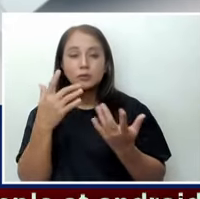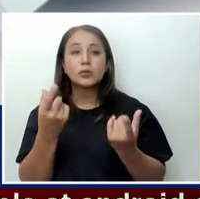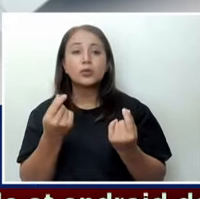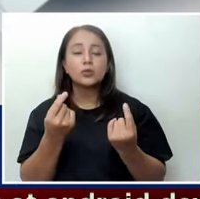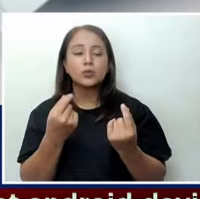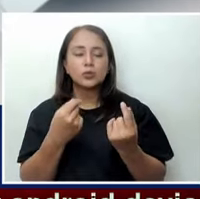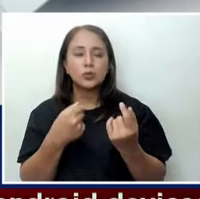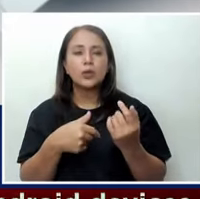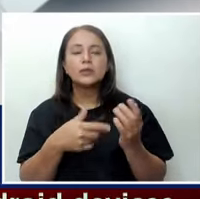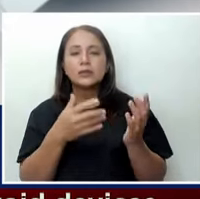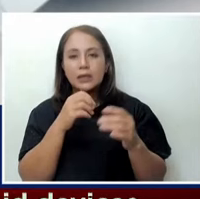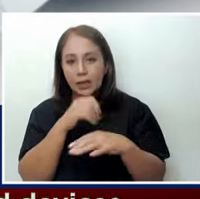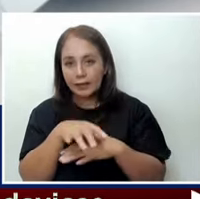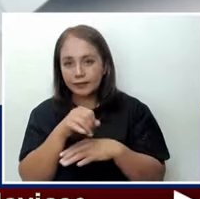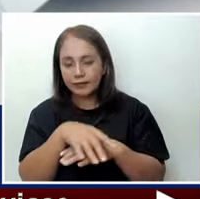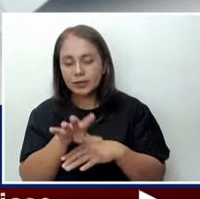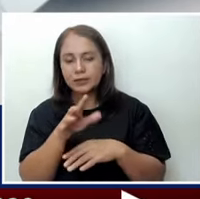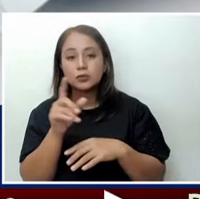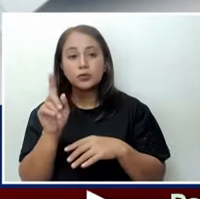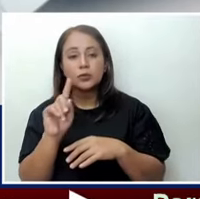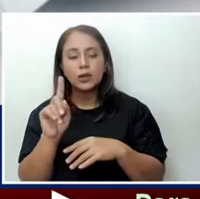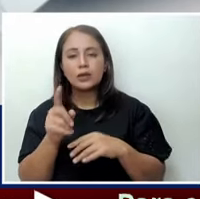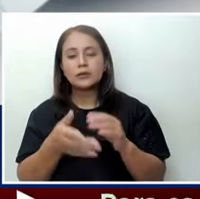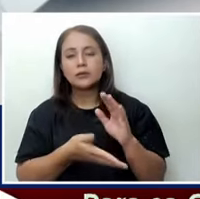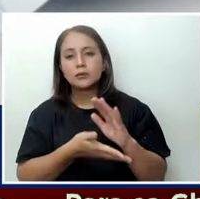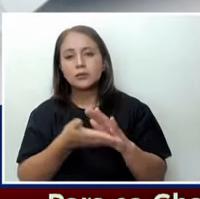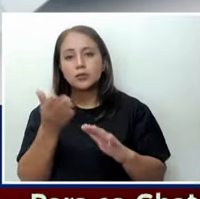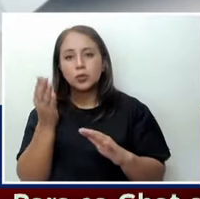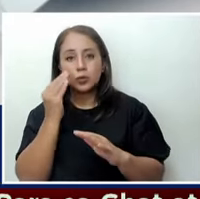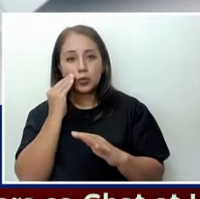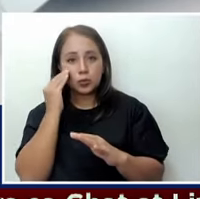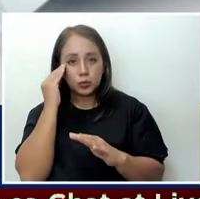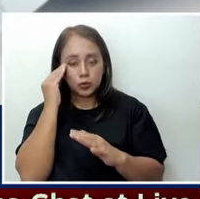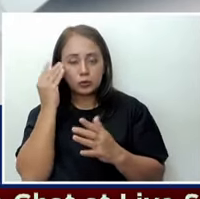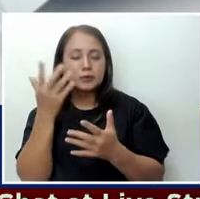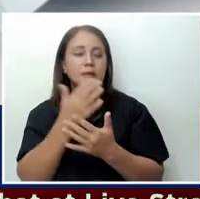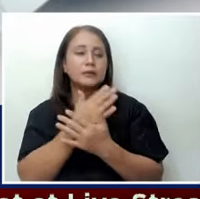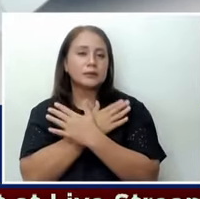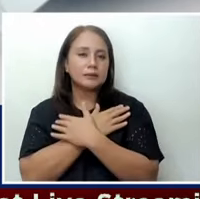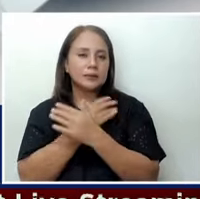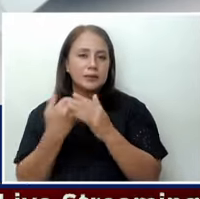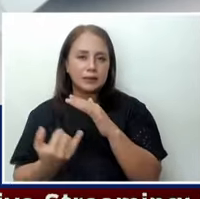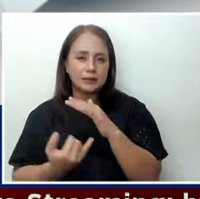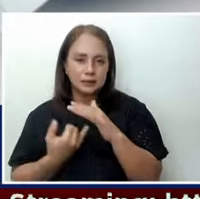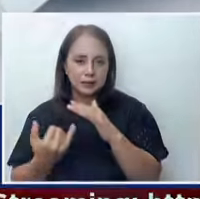natin, ina-advise na lang natin na sila po ay sa bahay na magpa-isolate.